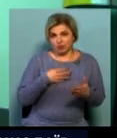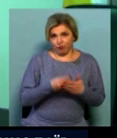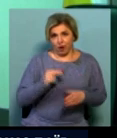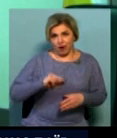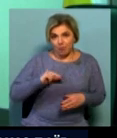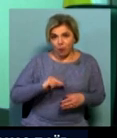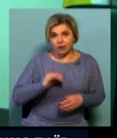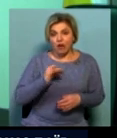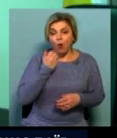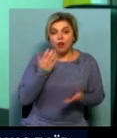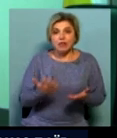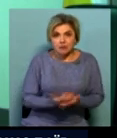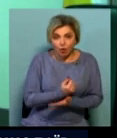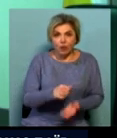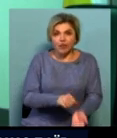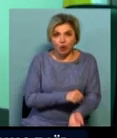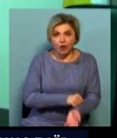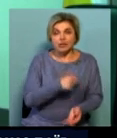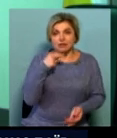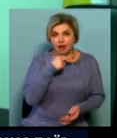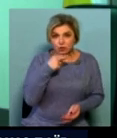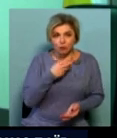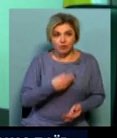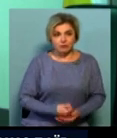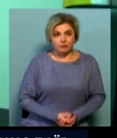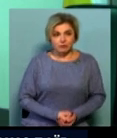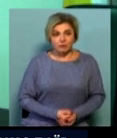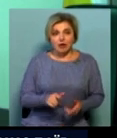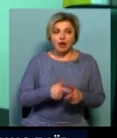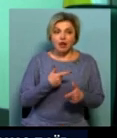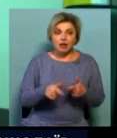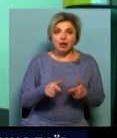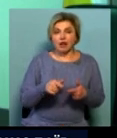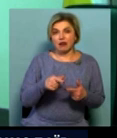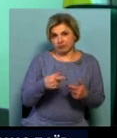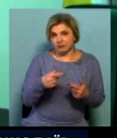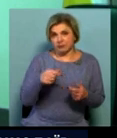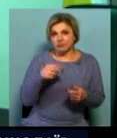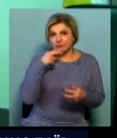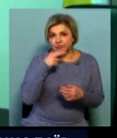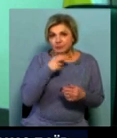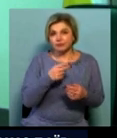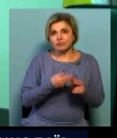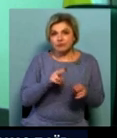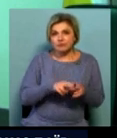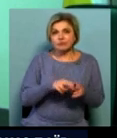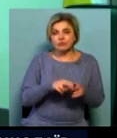масі, коли знаходимо наркотичні якісь засоби або прекурсори, то основна маса – це